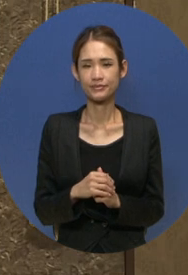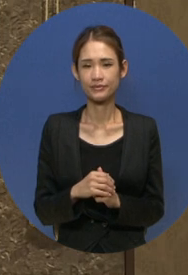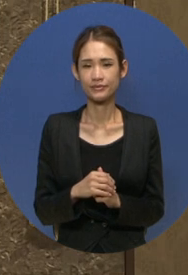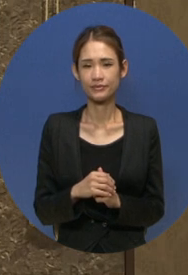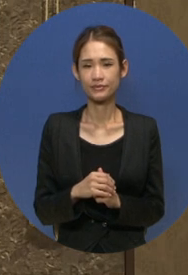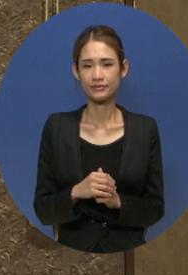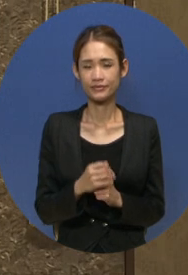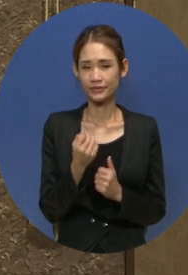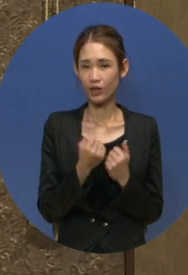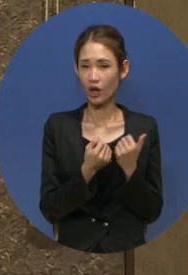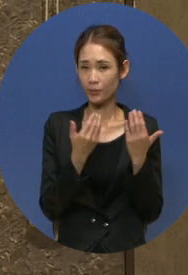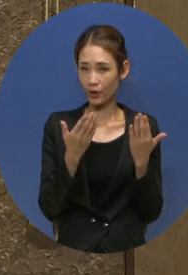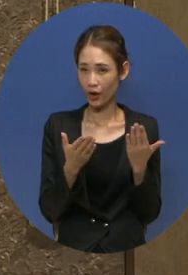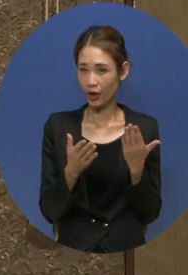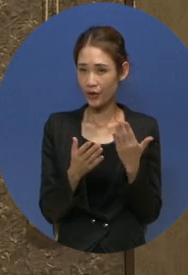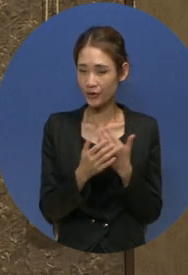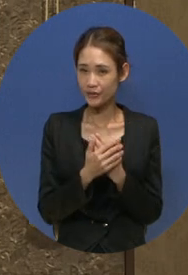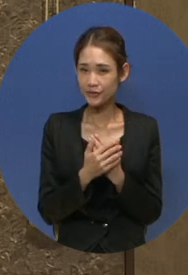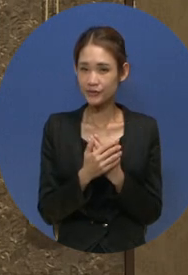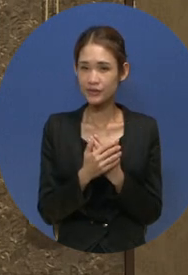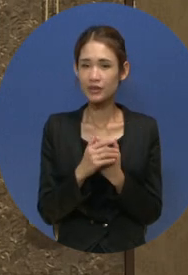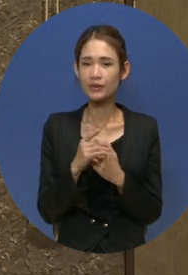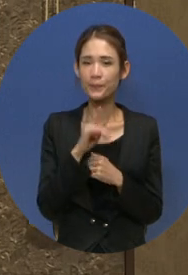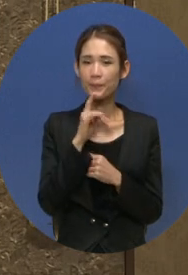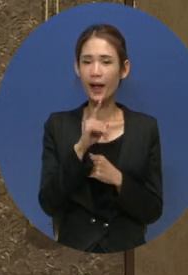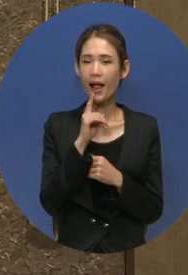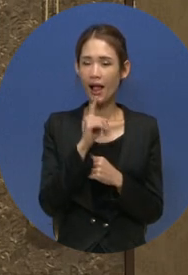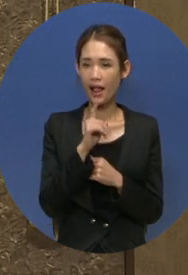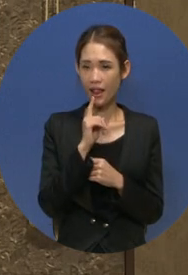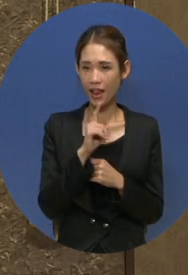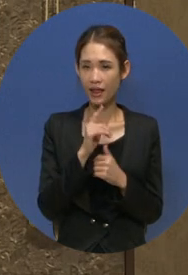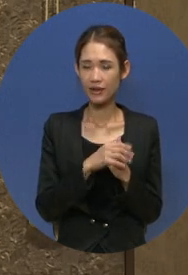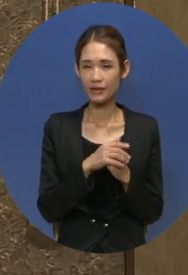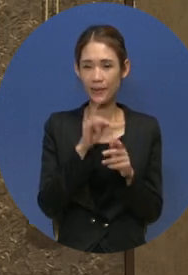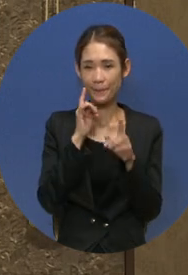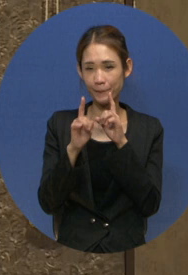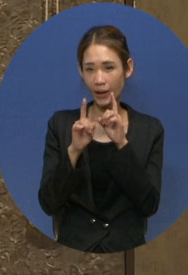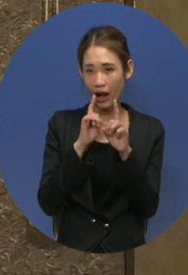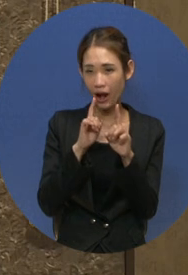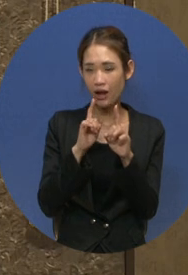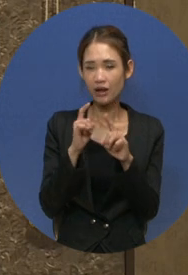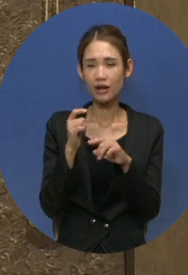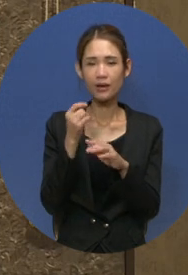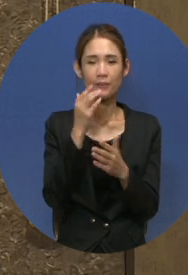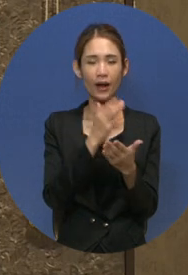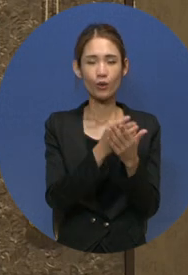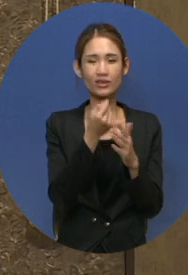이 말하자면 우리가 지금 말 구두 말 이외에 다른